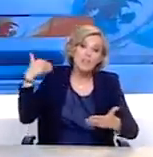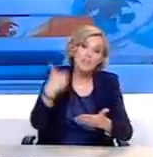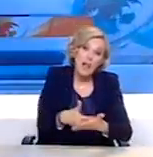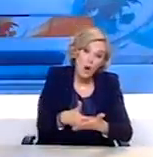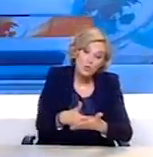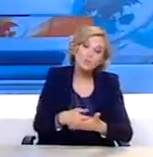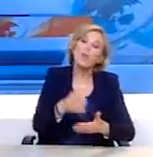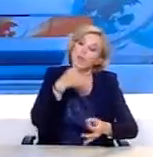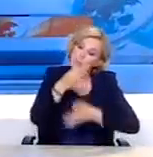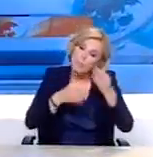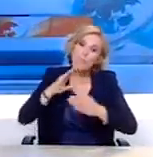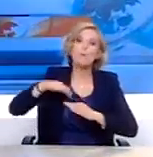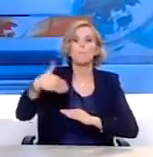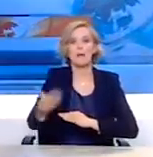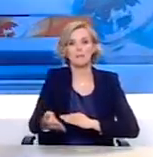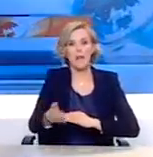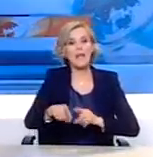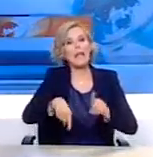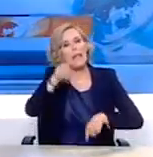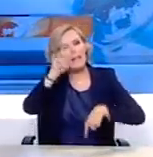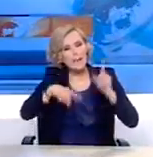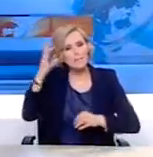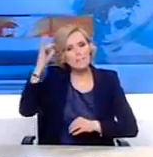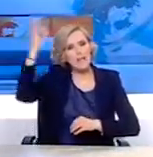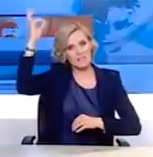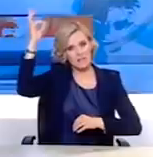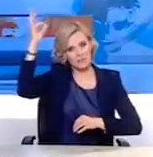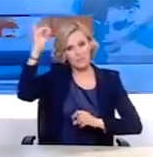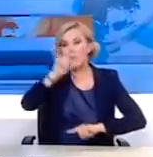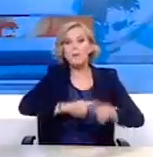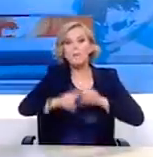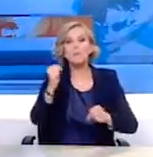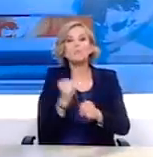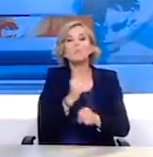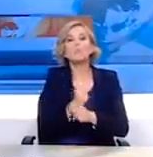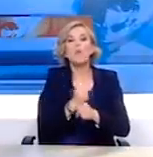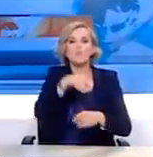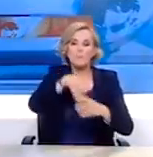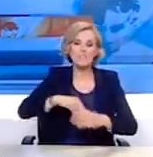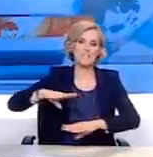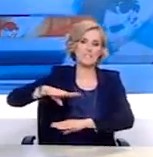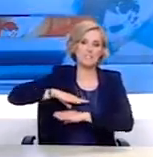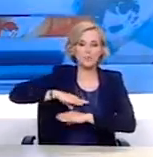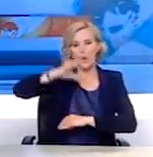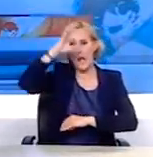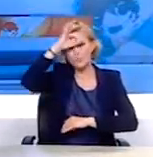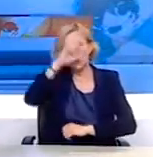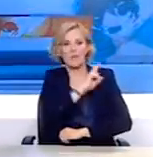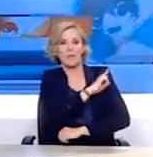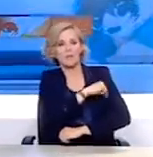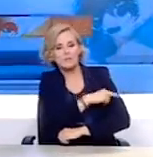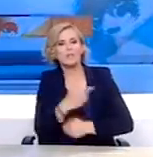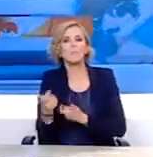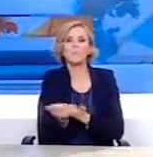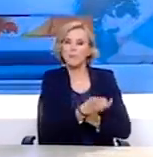υπάρχει αποκλειστικά και μόνο για τα στελέχη των ενόπλων δυνάμεων και των σωμάτων ασφαλείας, καθώς και το νοσηλευτικό προσωπικό,